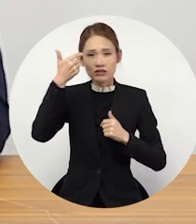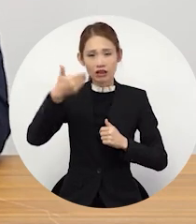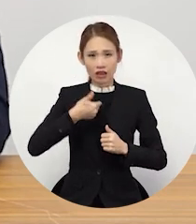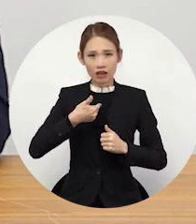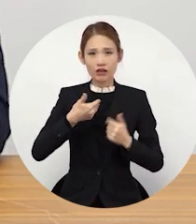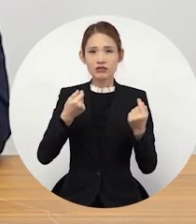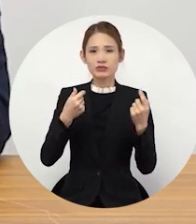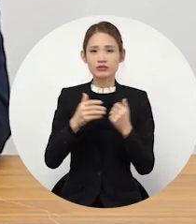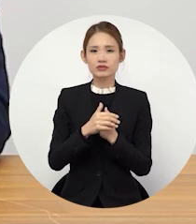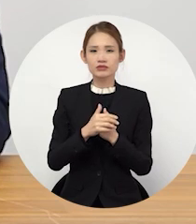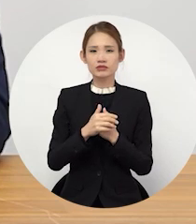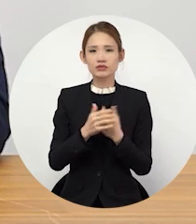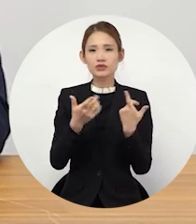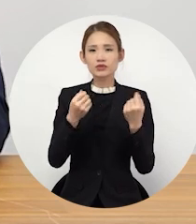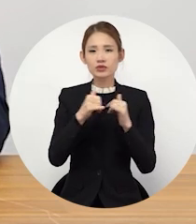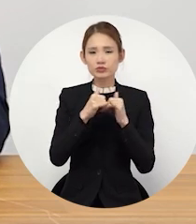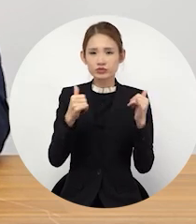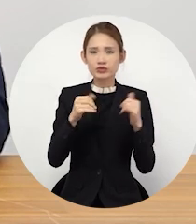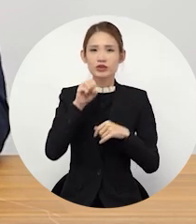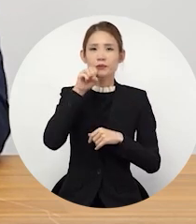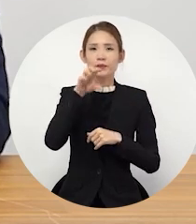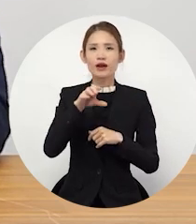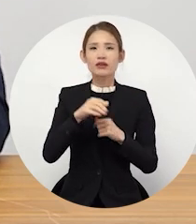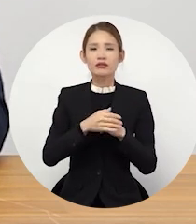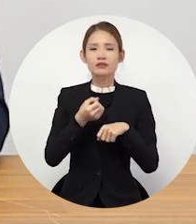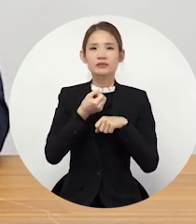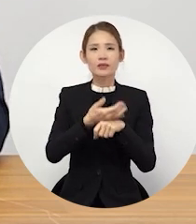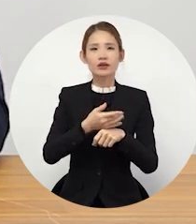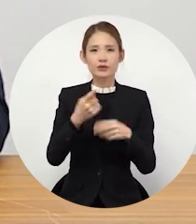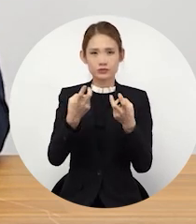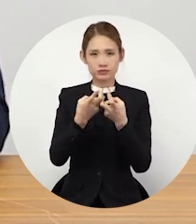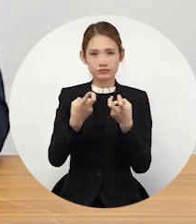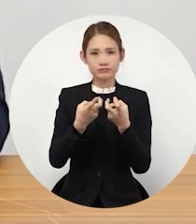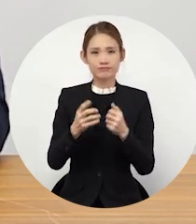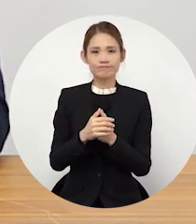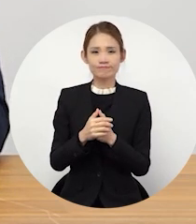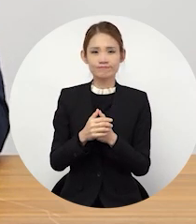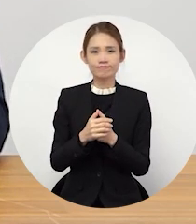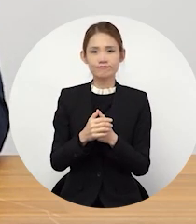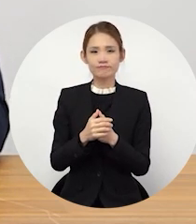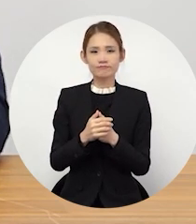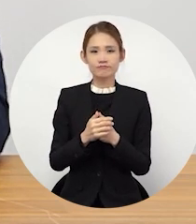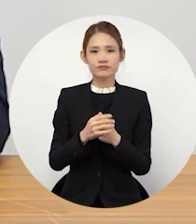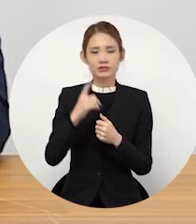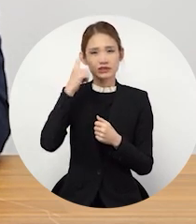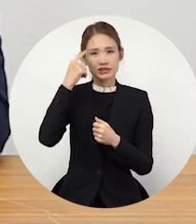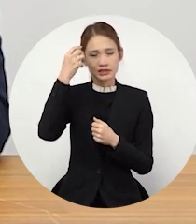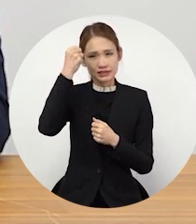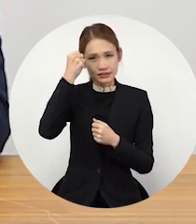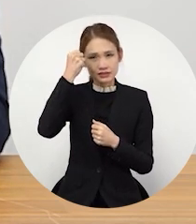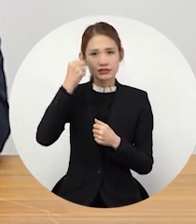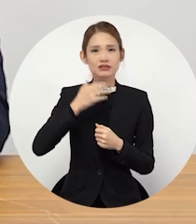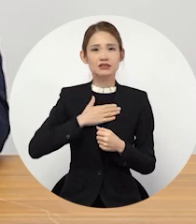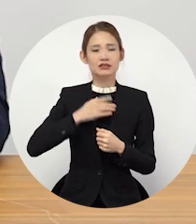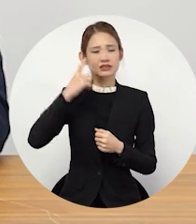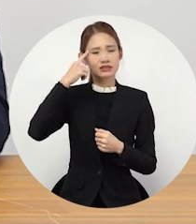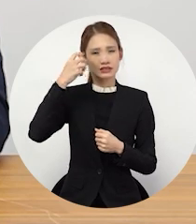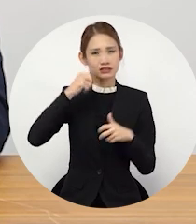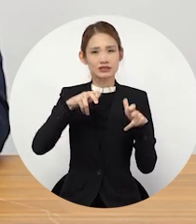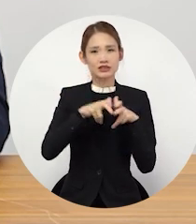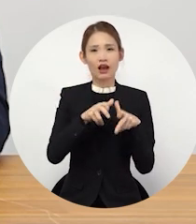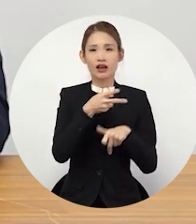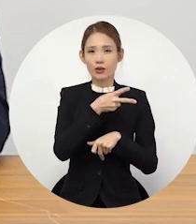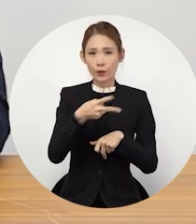라고 반문하실 수도 있잖아요. 네네. 그런 분들에게 우리가 어떻게 이야기를 해드릴 수 있을까? 그러니까 이런 인식 자체가 문제인